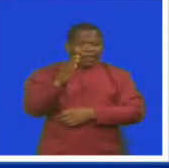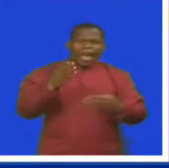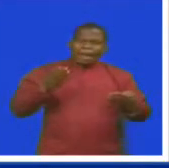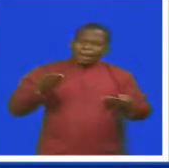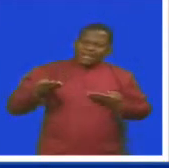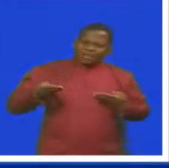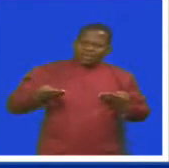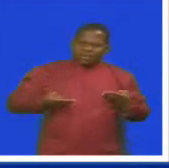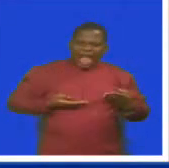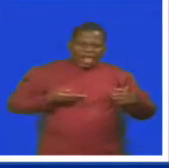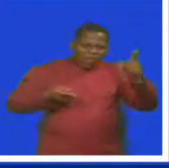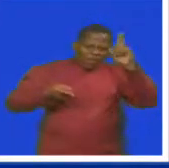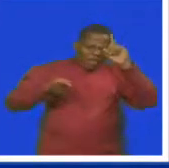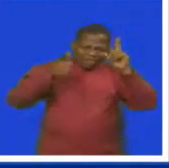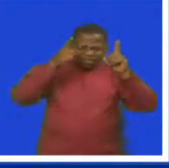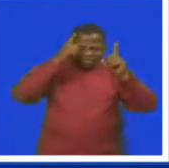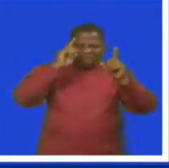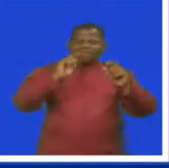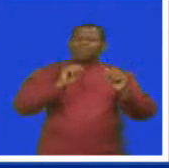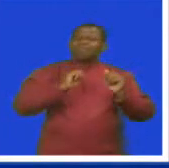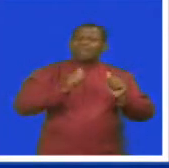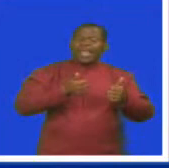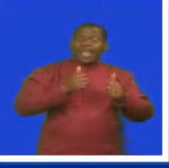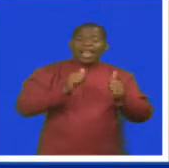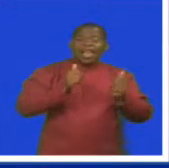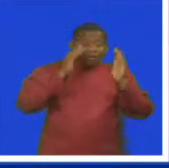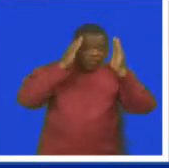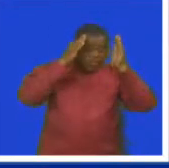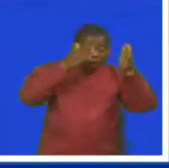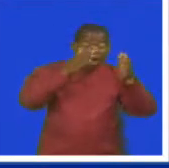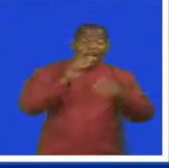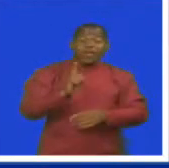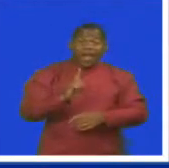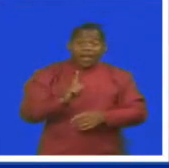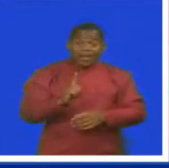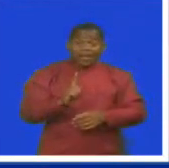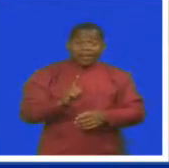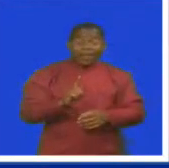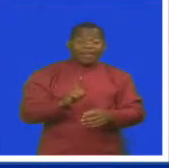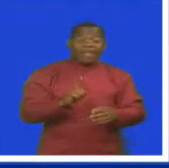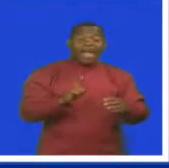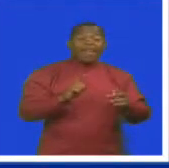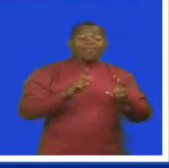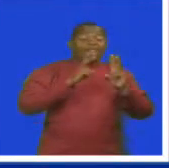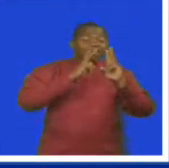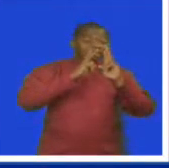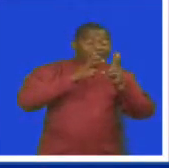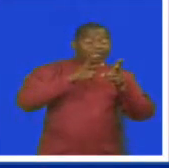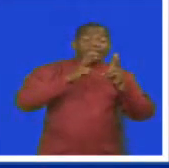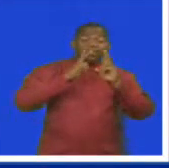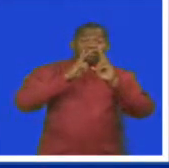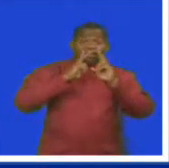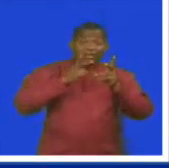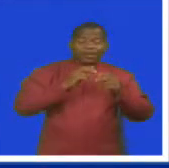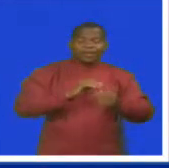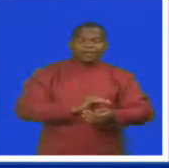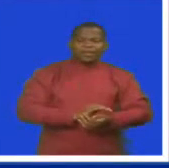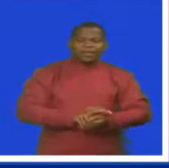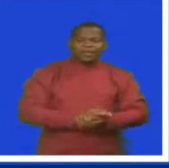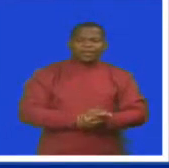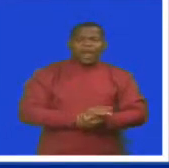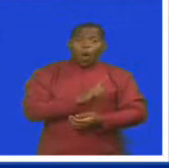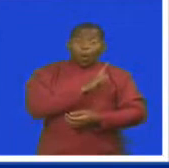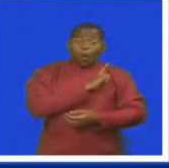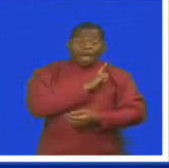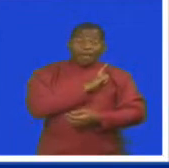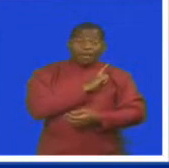belingakhona kufocusa kakhulu nganaka kwi-tourism njengoba sati ukuthi lisemkhathini